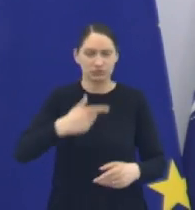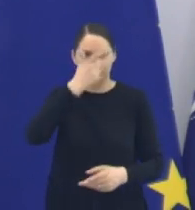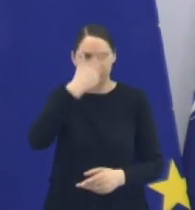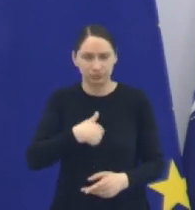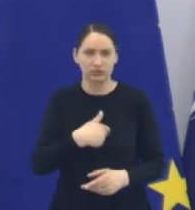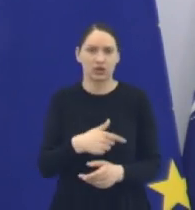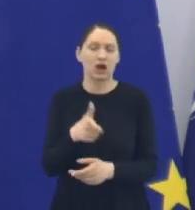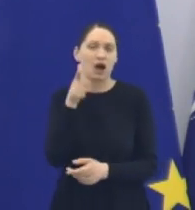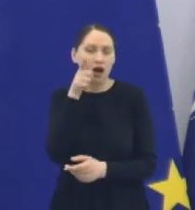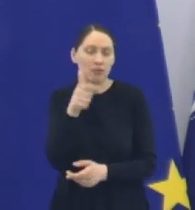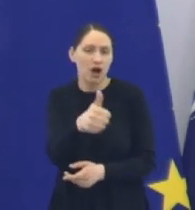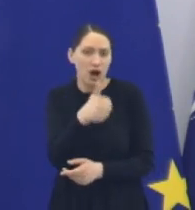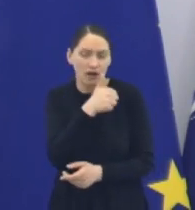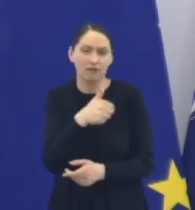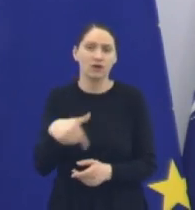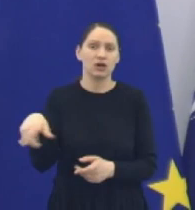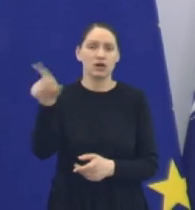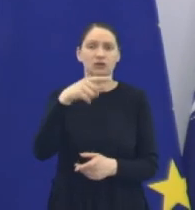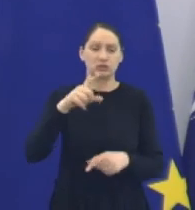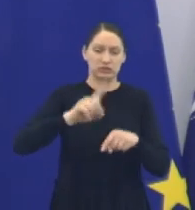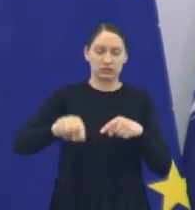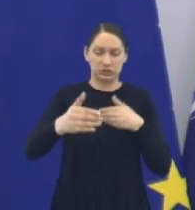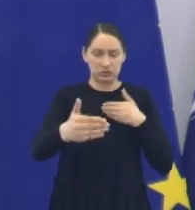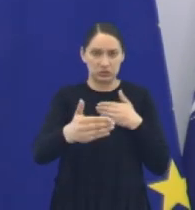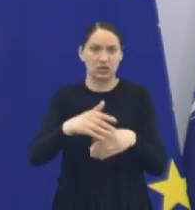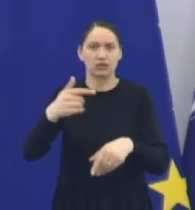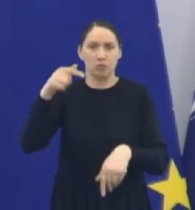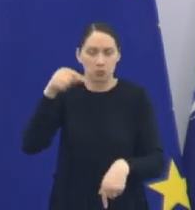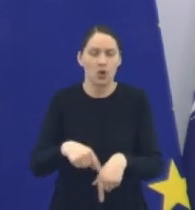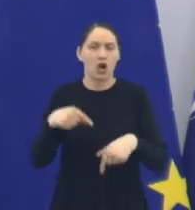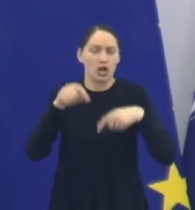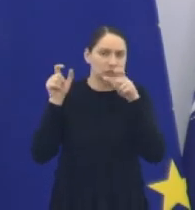duotų tam tikras pasekmes jau artimiausioje ateityje.